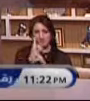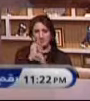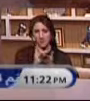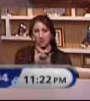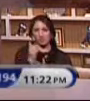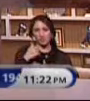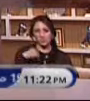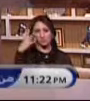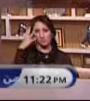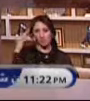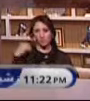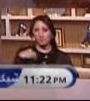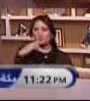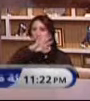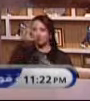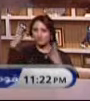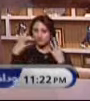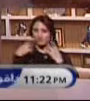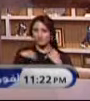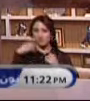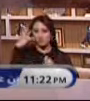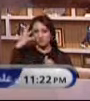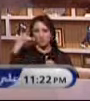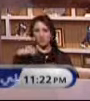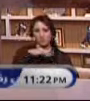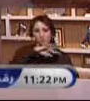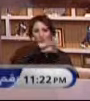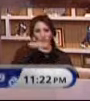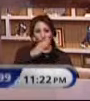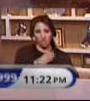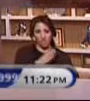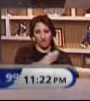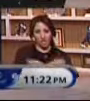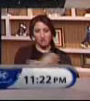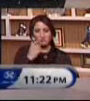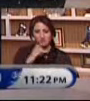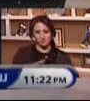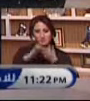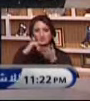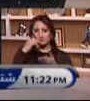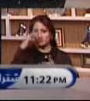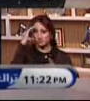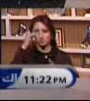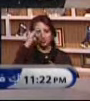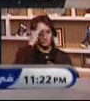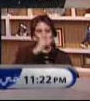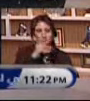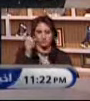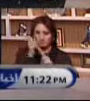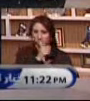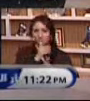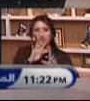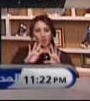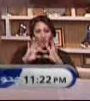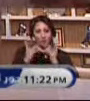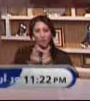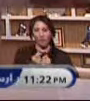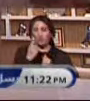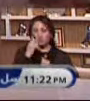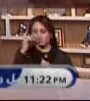بك وبمشاهديك وكل الفنانين الذين يتعبون معنا لإخراج مثل هذه الحلقات. ونتمنى بقى أن تطول الإقامة شوية معنا